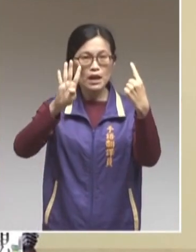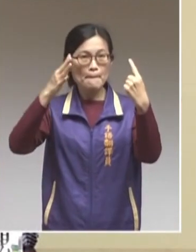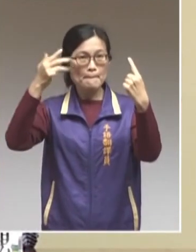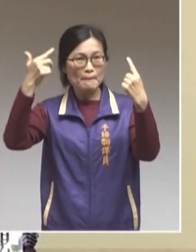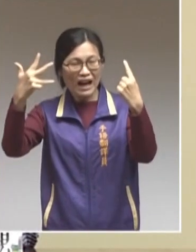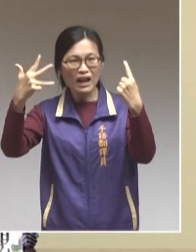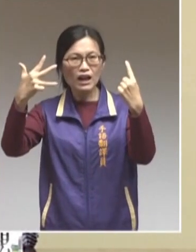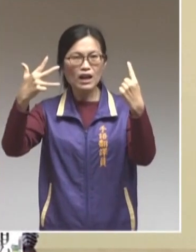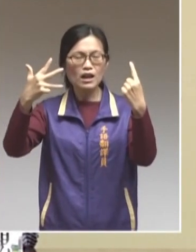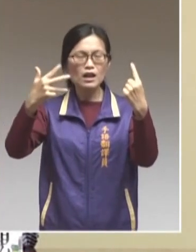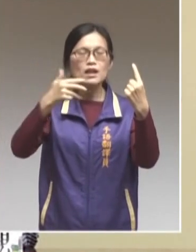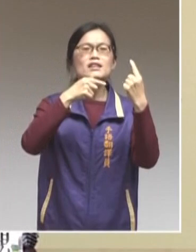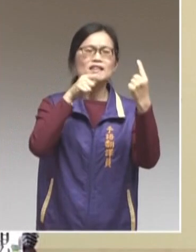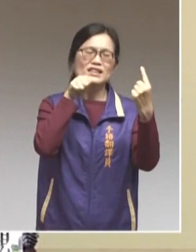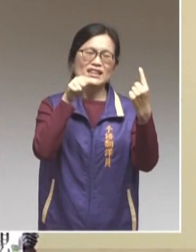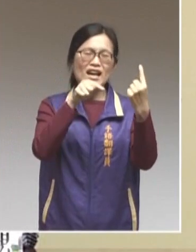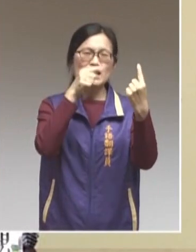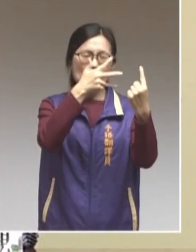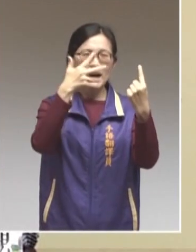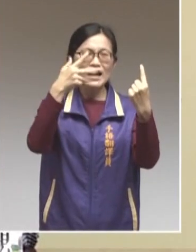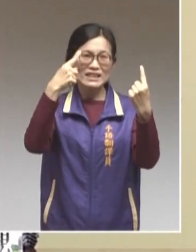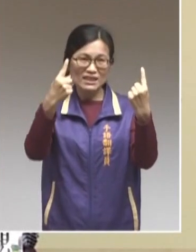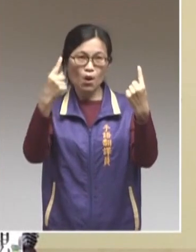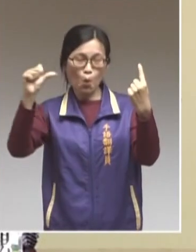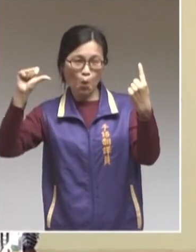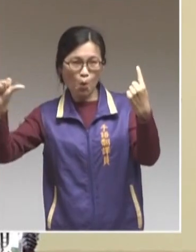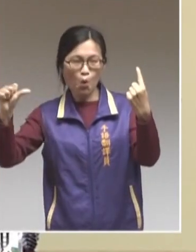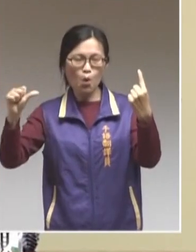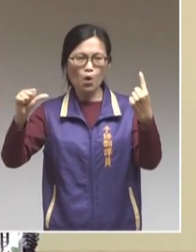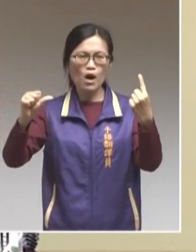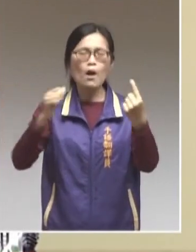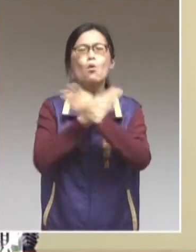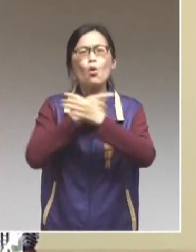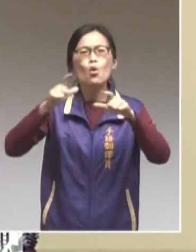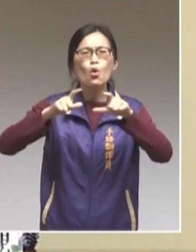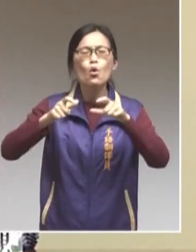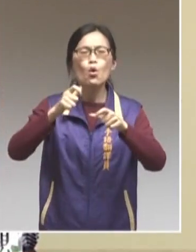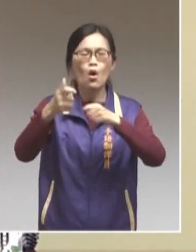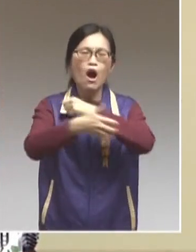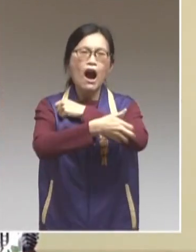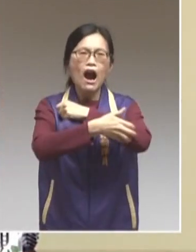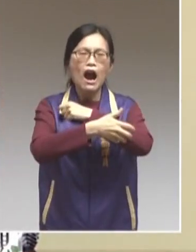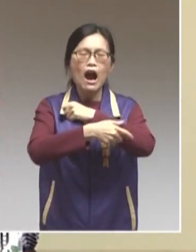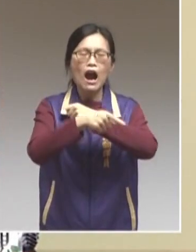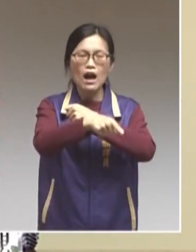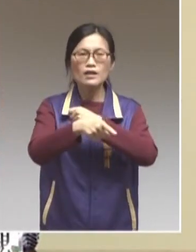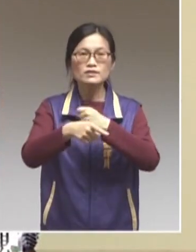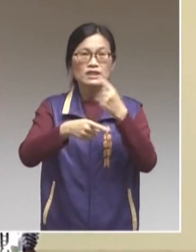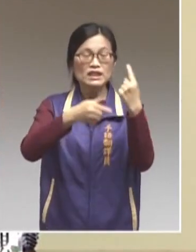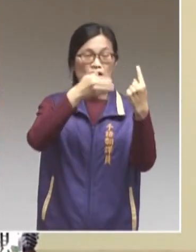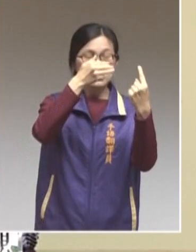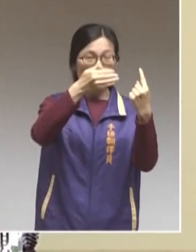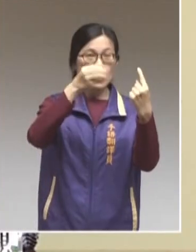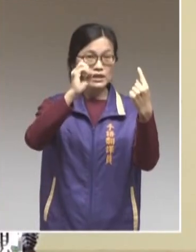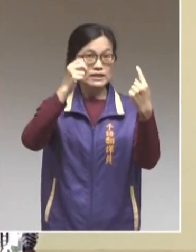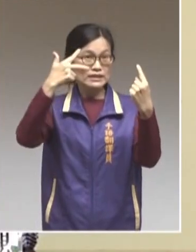19048是18155幼儿园里面的工作人员，那还有19079、